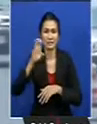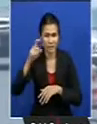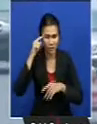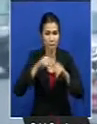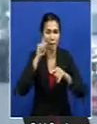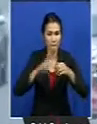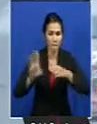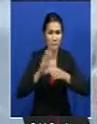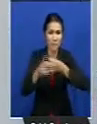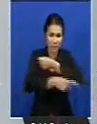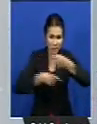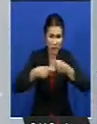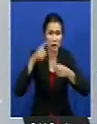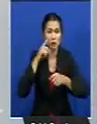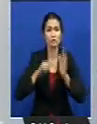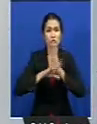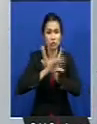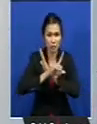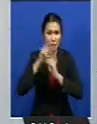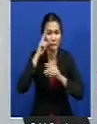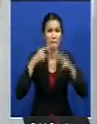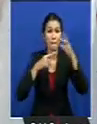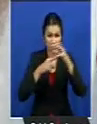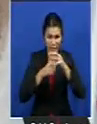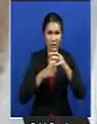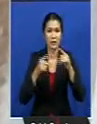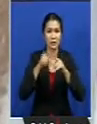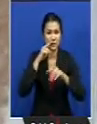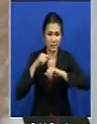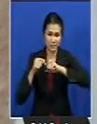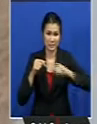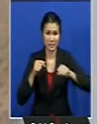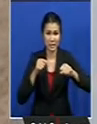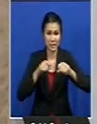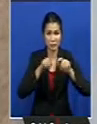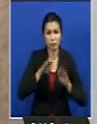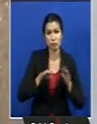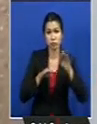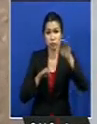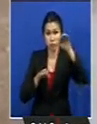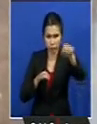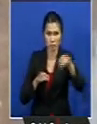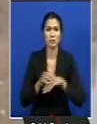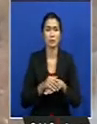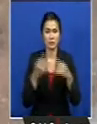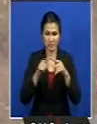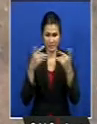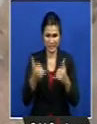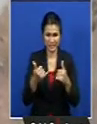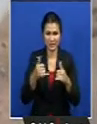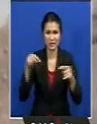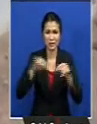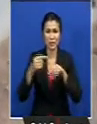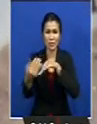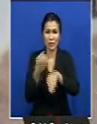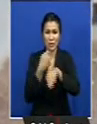นาชลบุรีพัทยาทำให้รถชะลอตัวนะครับทางช่องทางซ้ายที่จะขึ้นมอเตอร์เวย์ครับส่วนเส้นทางที่เข้ามาตรงบริเวณของ